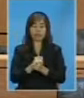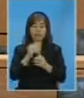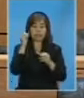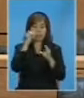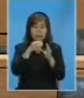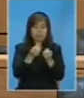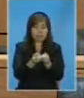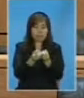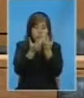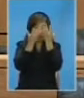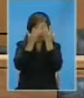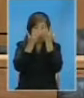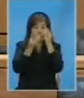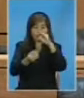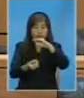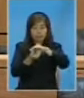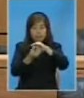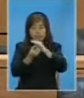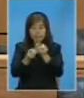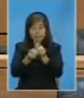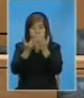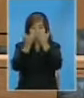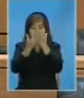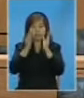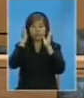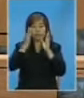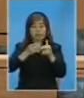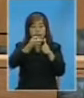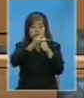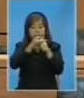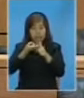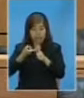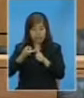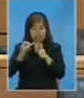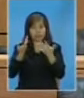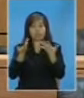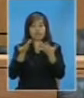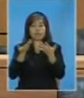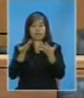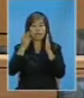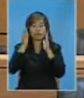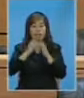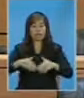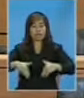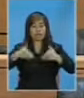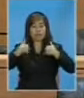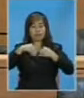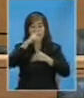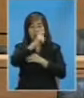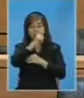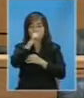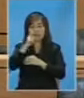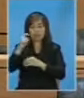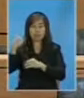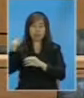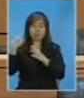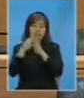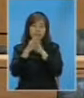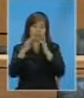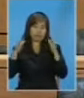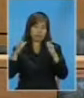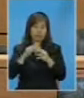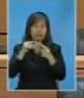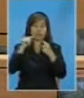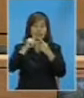ระเบิดคนถูกฆ่าเสียชีวิตกันมากมายในพื้นที่ตัว